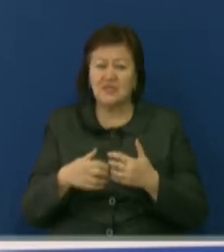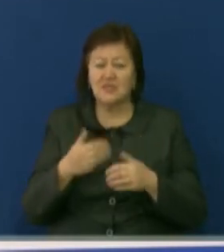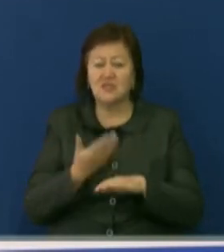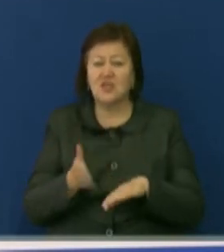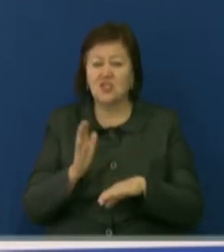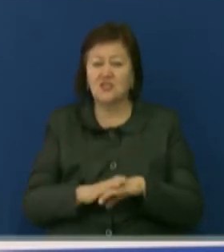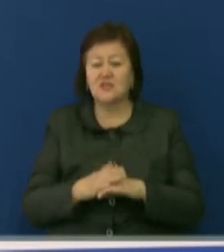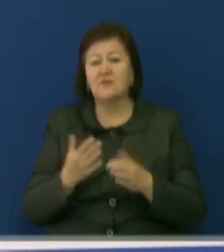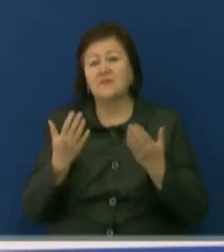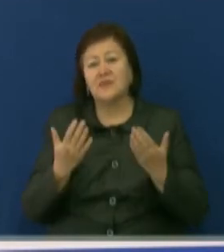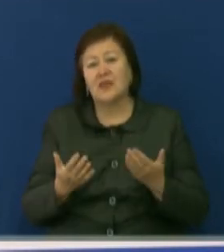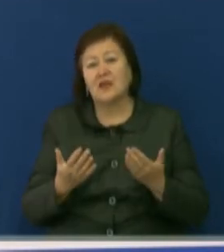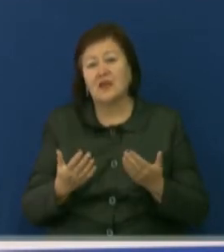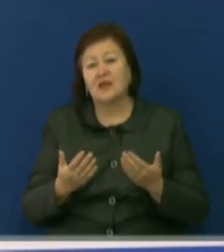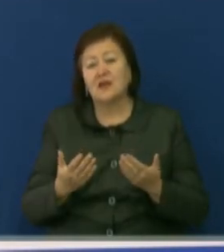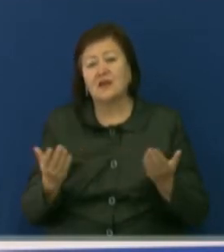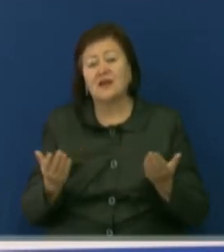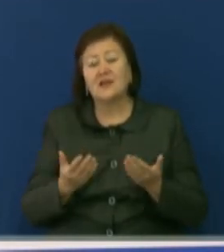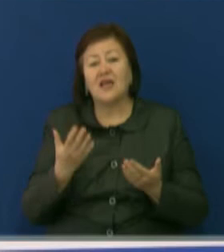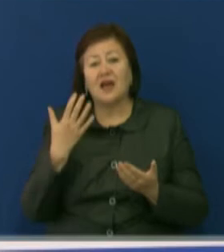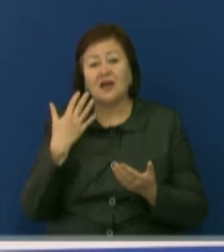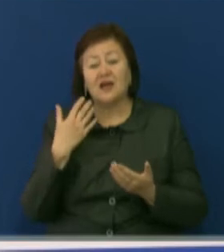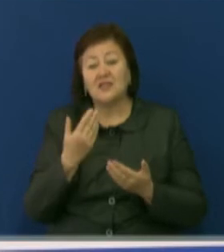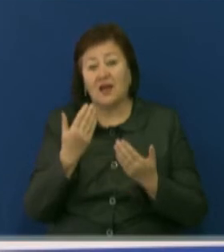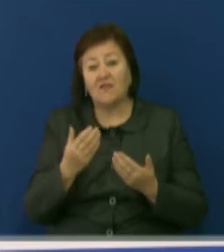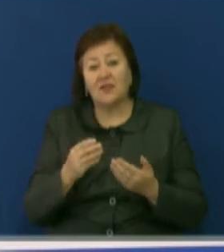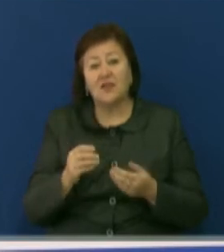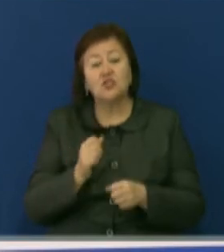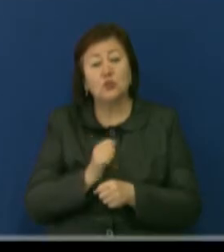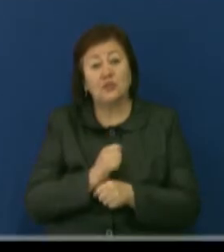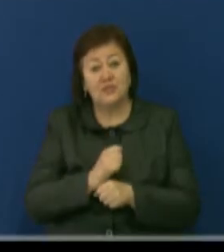қандай жағдайда да қауіпсіздік шараларын қатаң сақтау қажеттігін ескертеді.